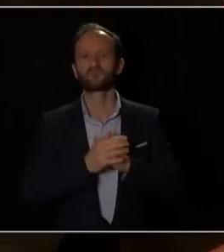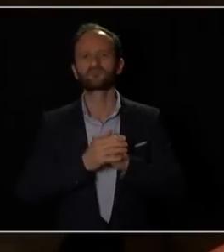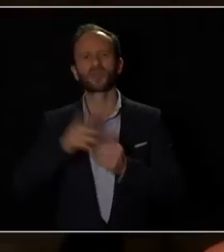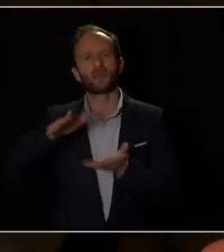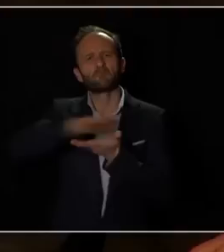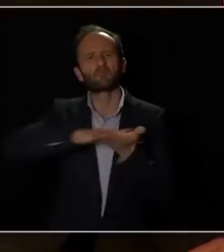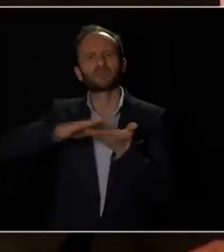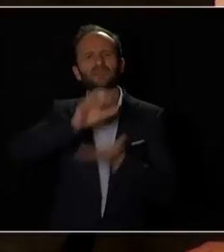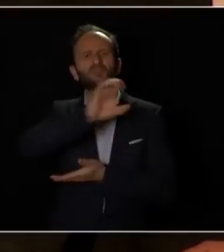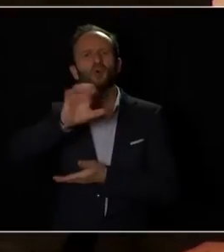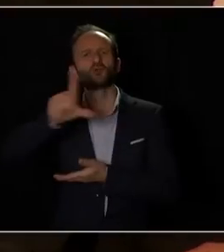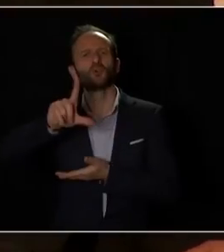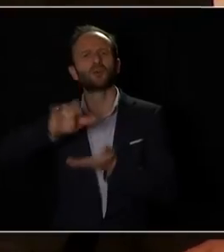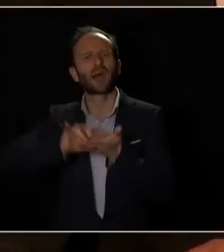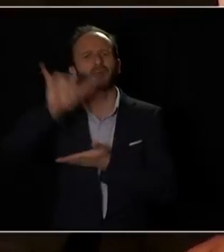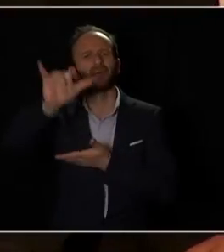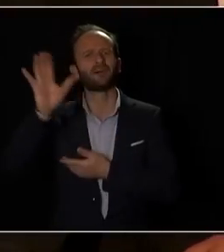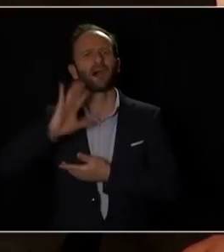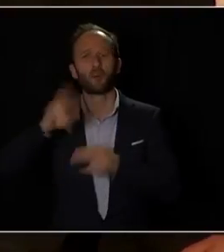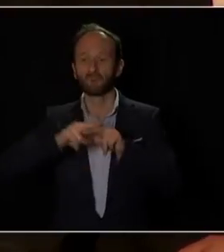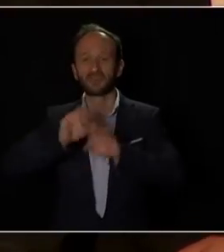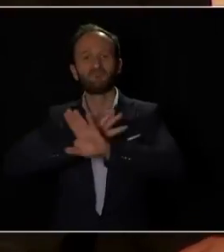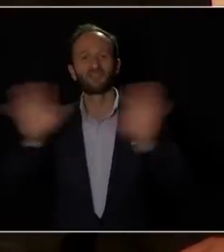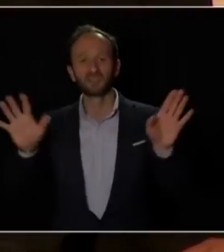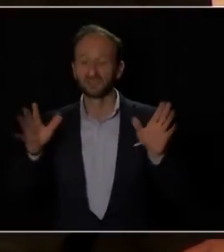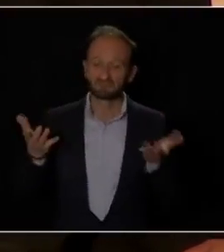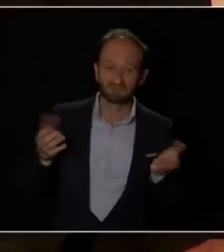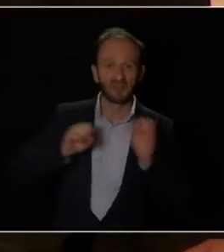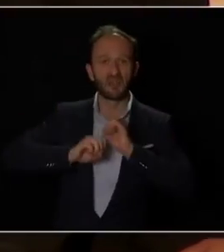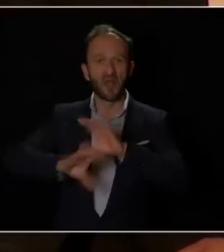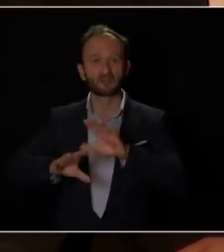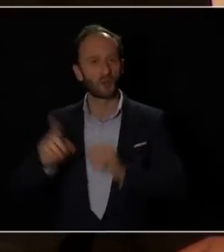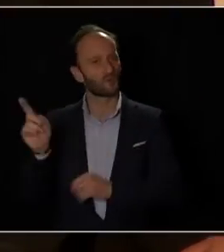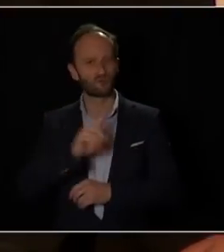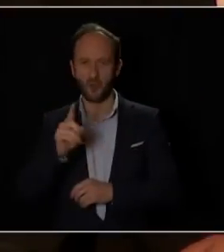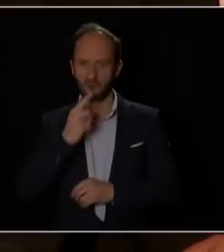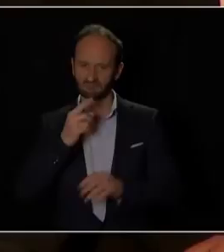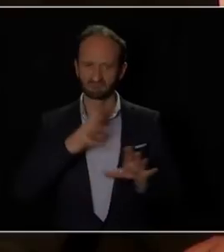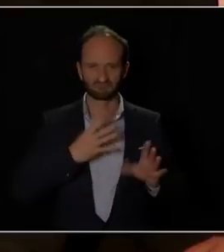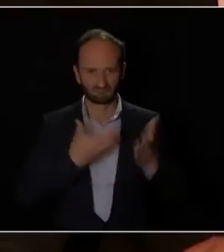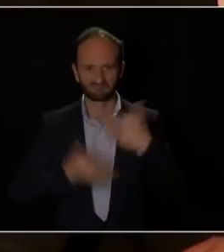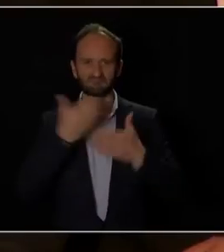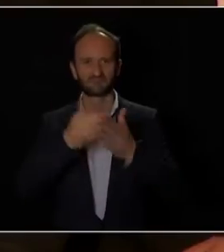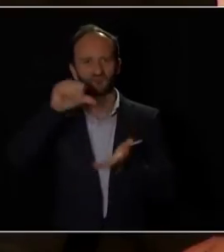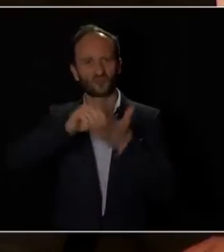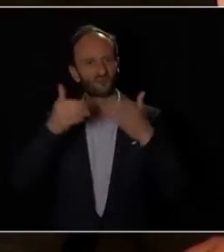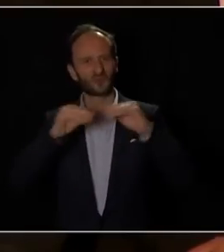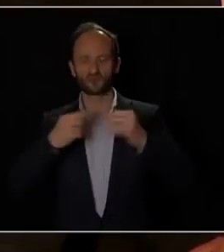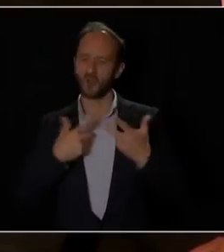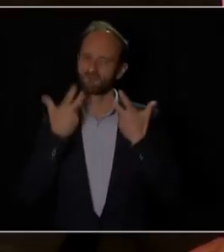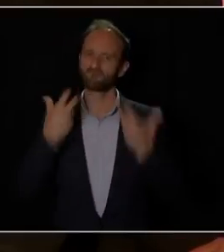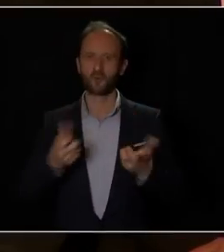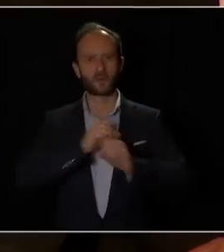pas laissé de place vide. C'était pour moi non seulement une condition, mais une exigence. Et je suis